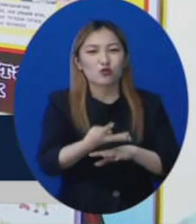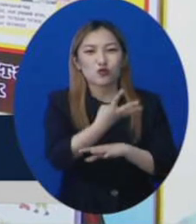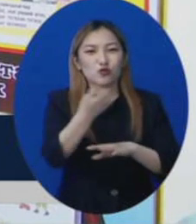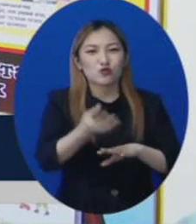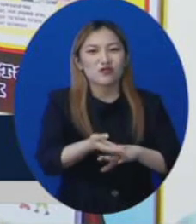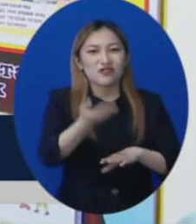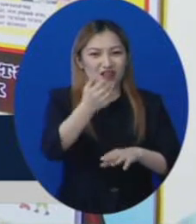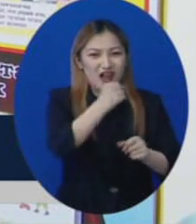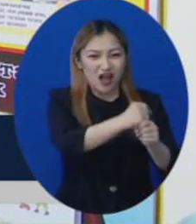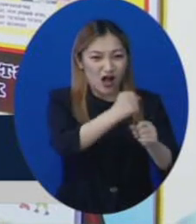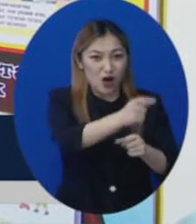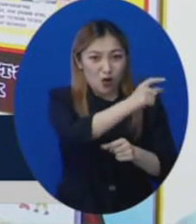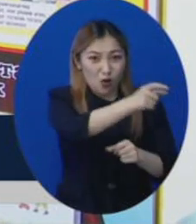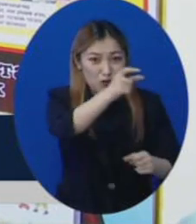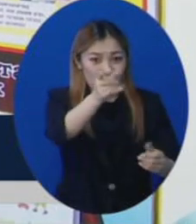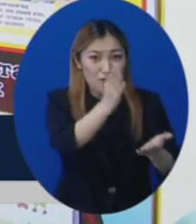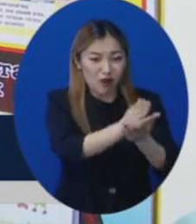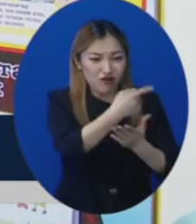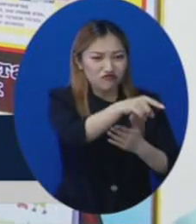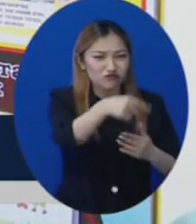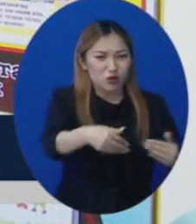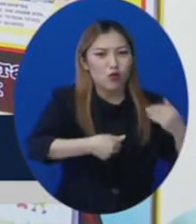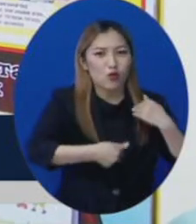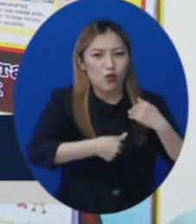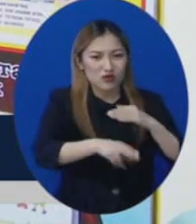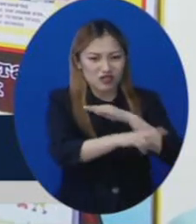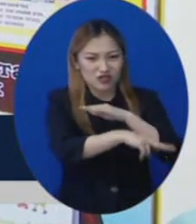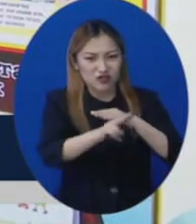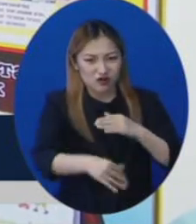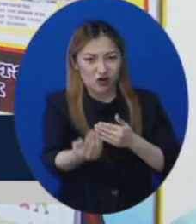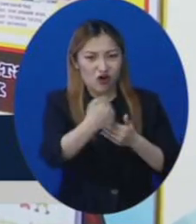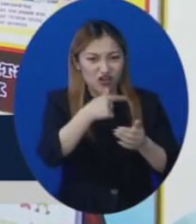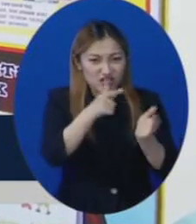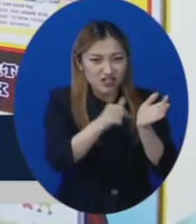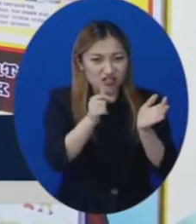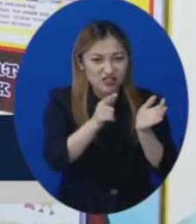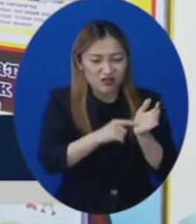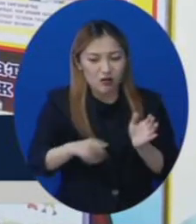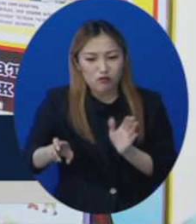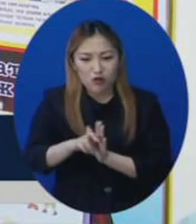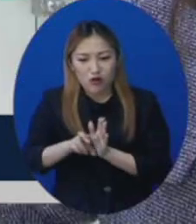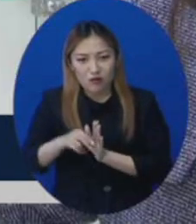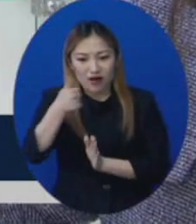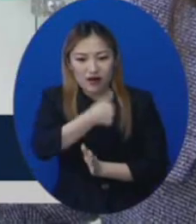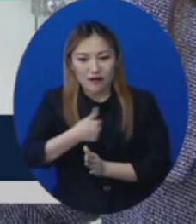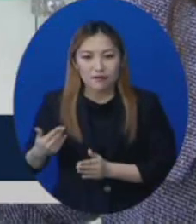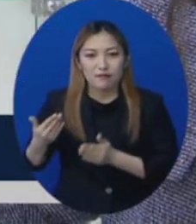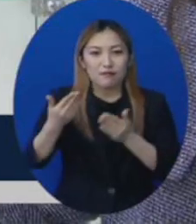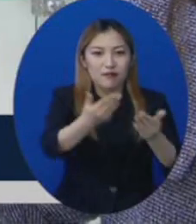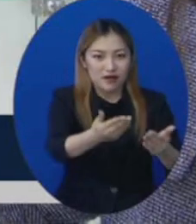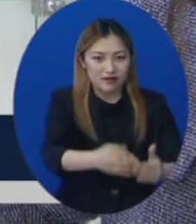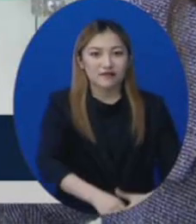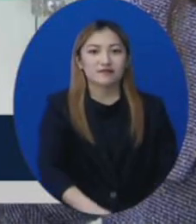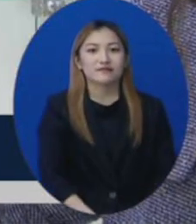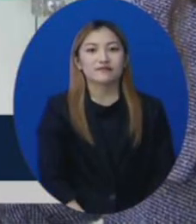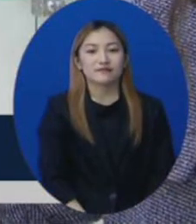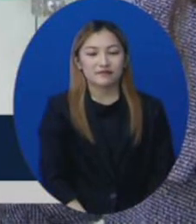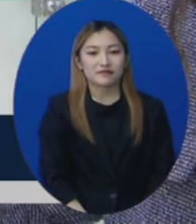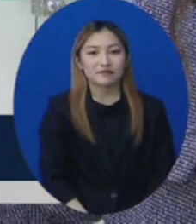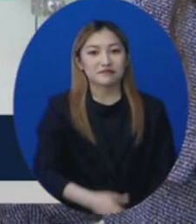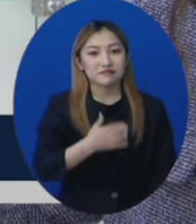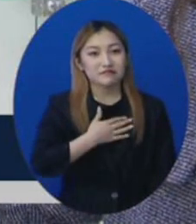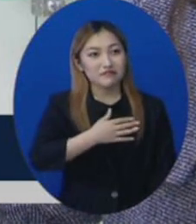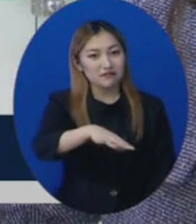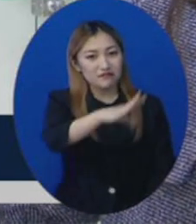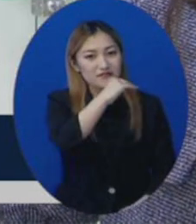одоо цэцэрлэг тасцэрлэгч сургуулийн тухайн үйлчлэл хэвшиг ийм шиг мөрдөж байгаа. Манай эмнэлэг нийтдээ